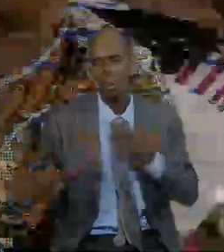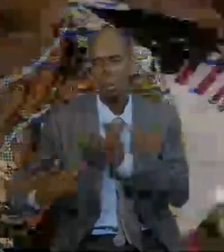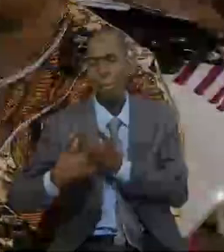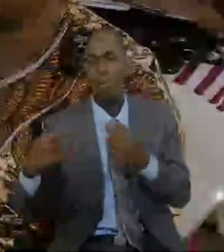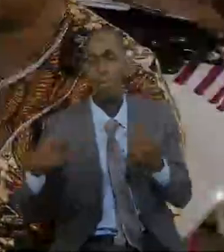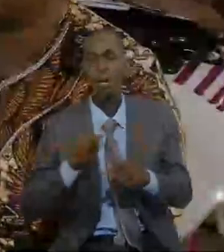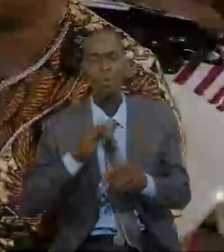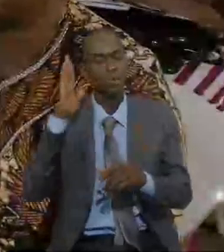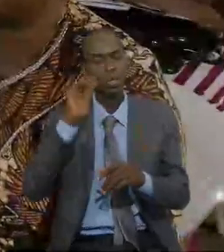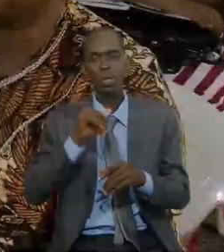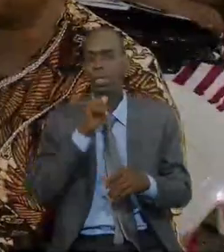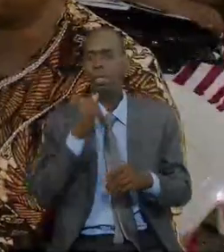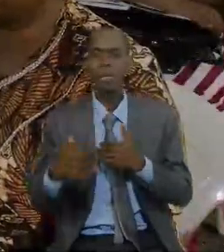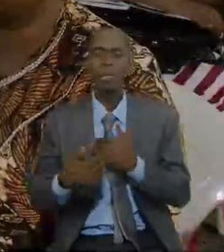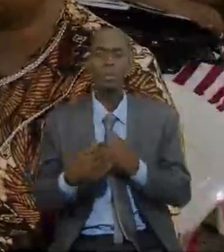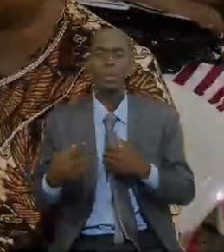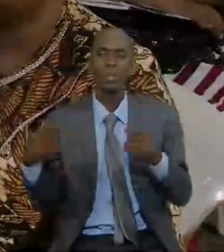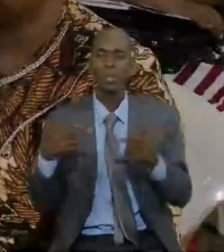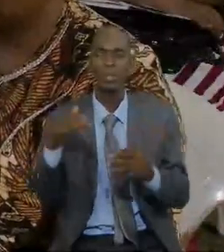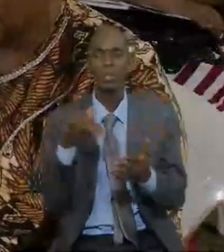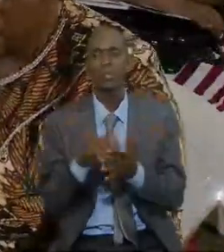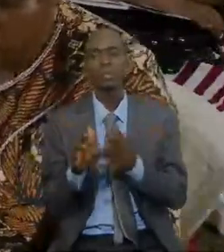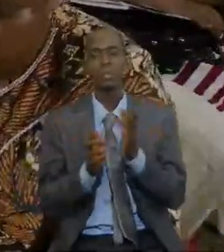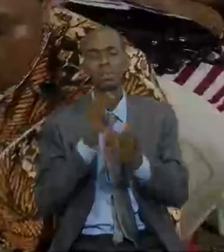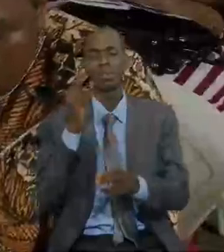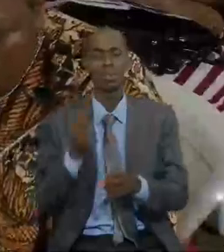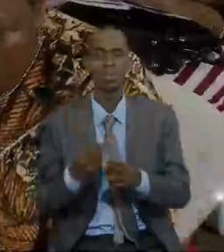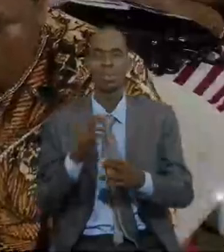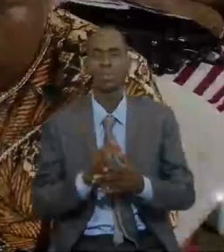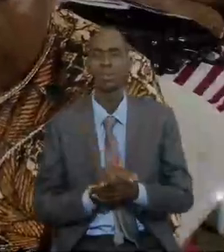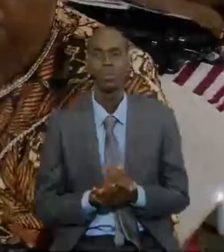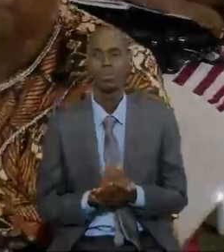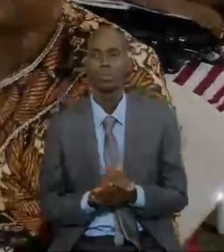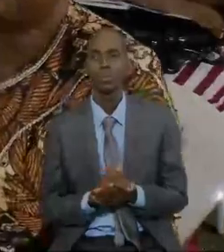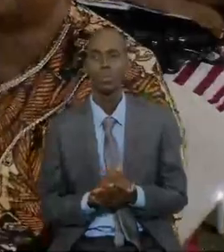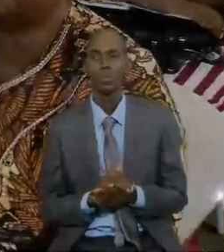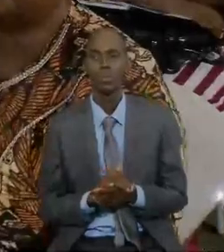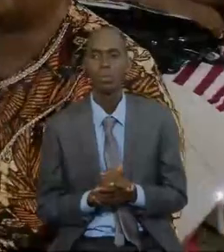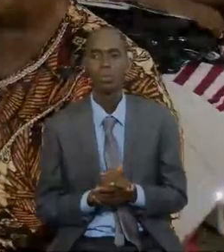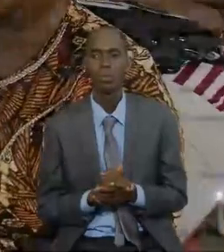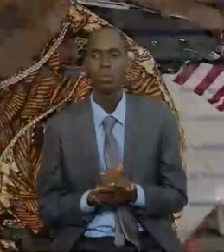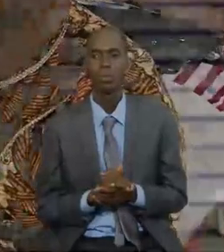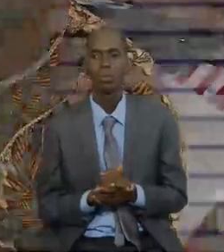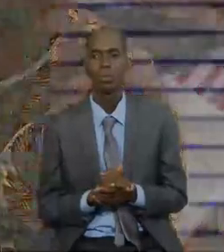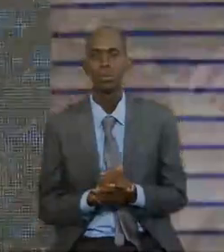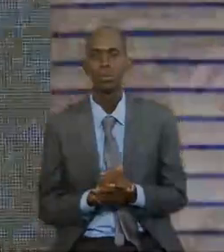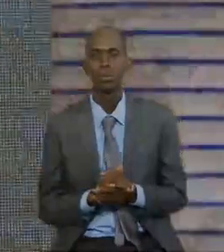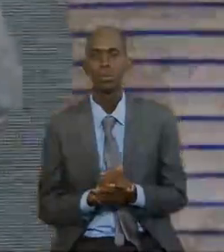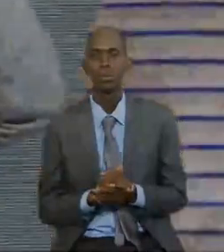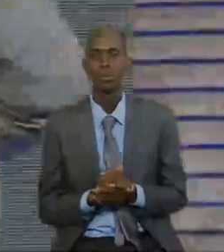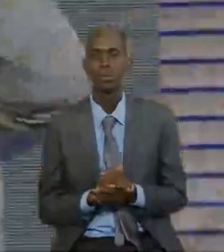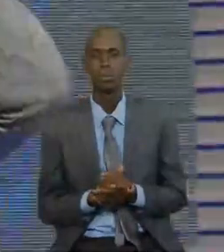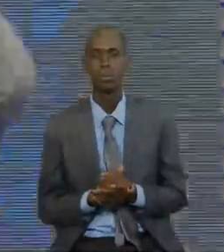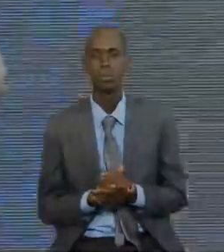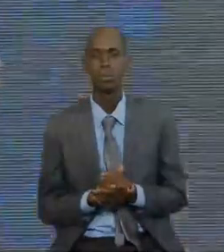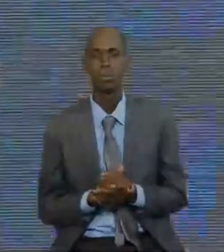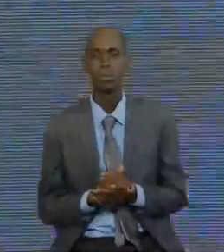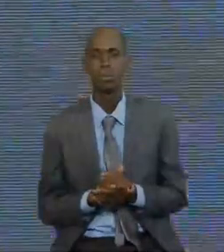marcher courbe du nom j'ai mal au dos j'ai mal au dos tu n'auras plus les douleurs au